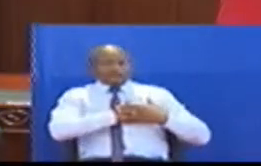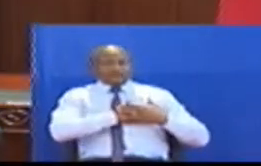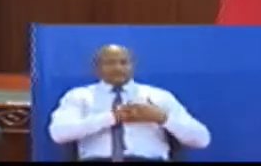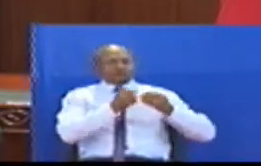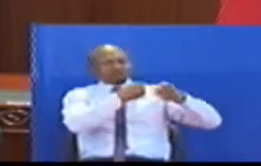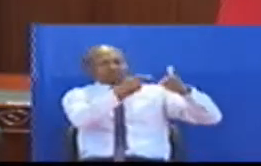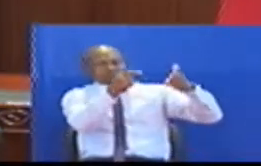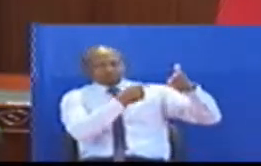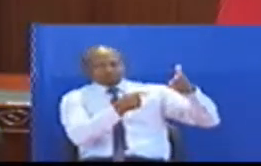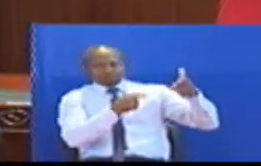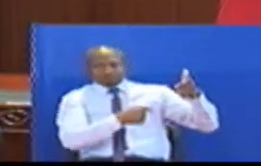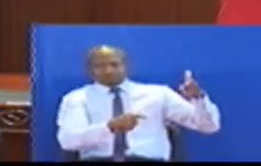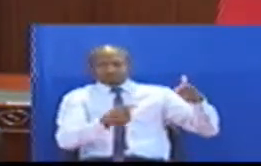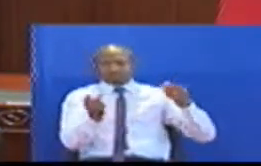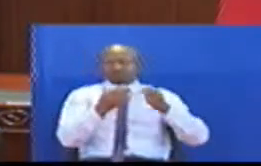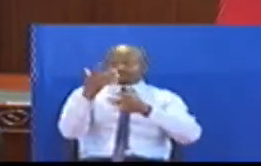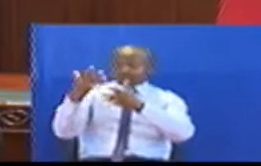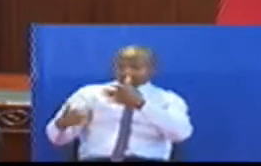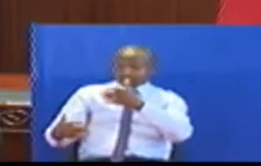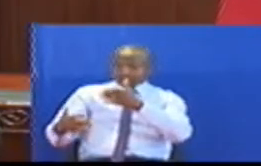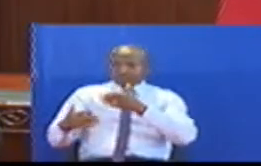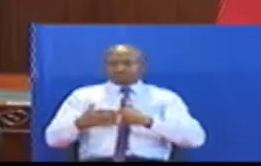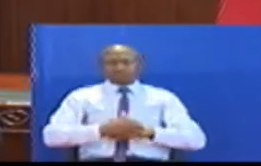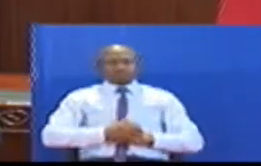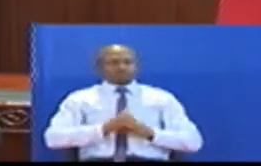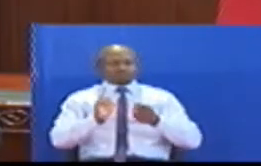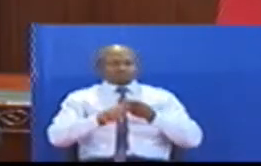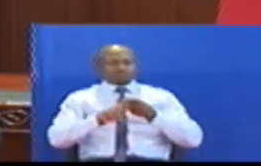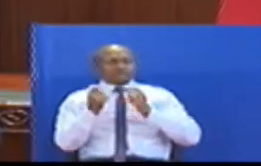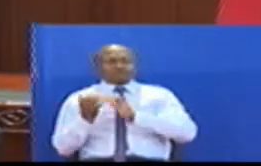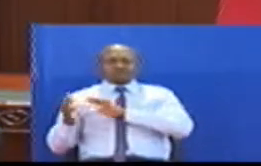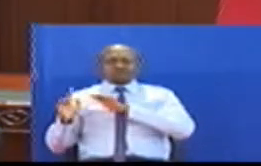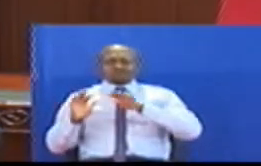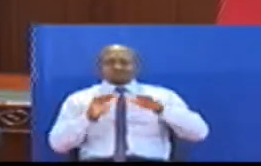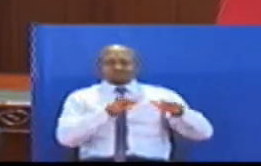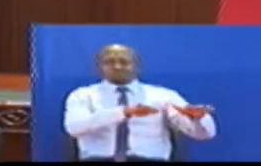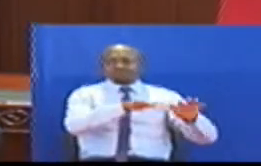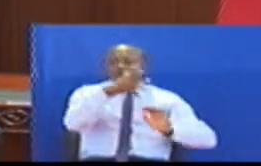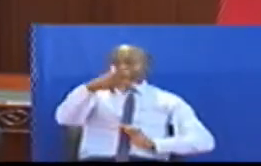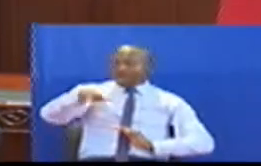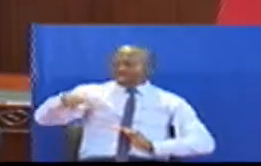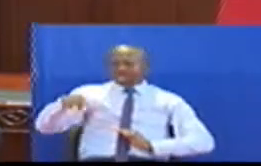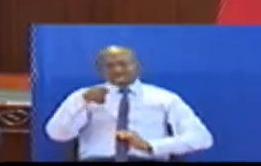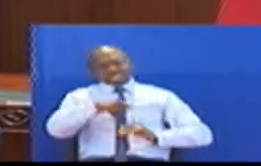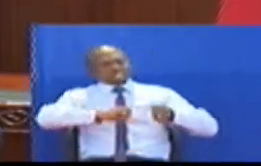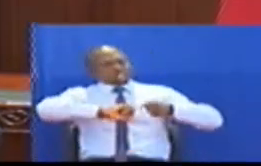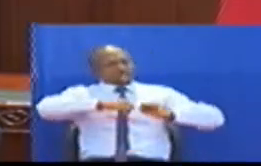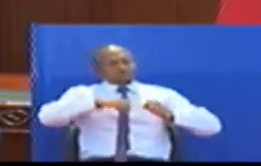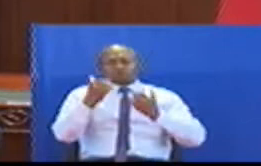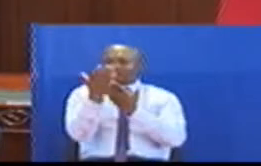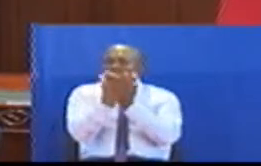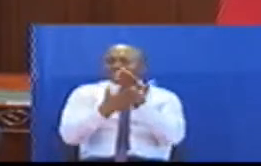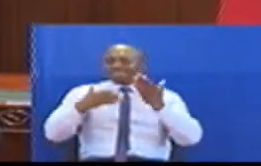kuziainisha kama ifuatavyo. Mafuriko, hii changamoto ni ya nchi nzima Mheshimiwa